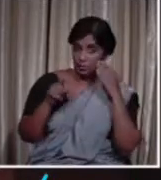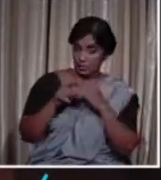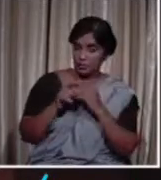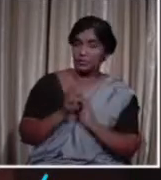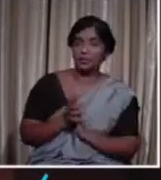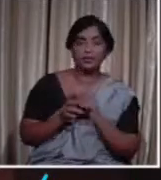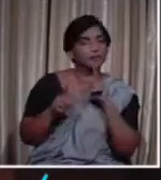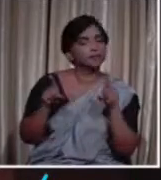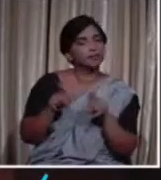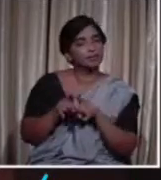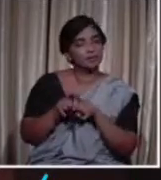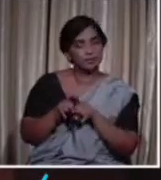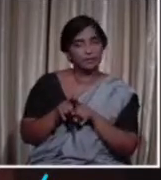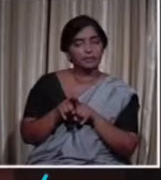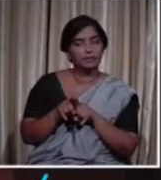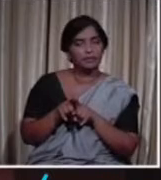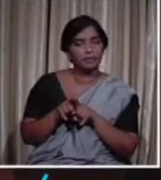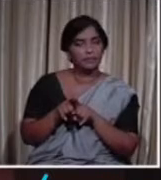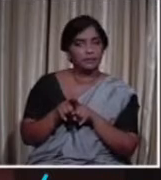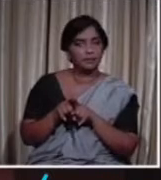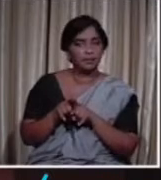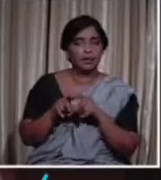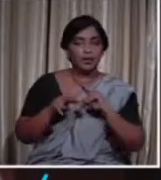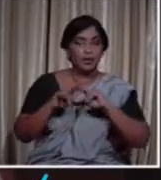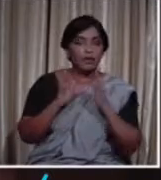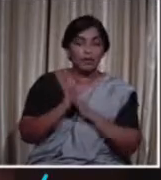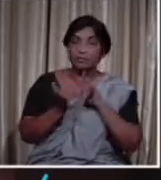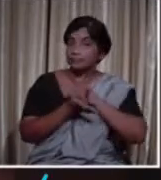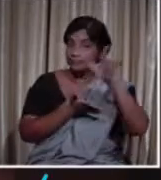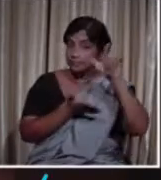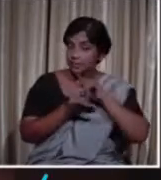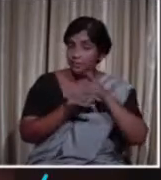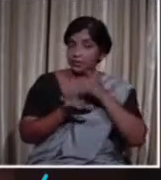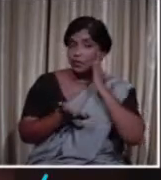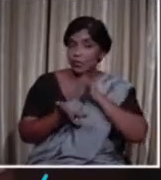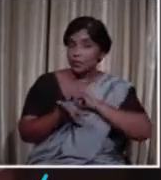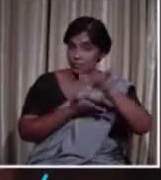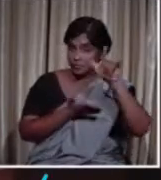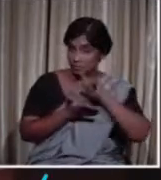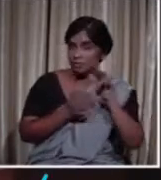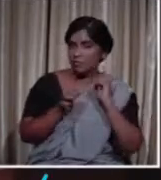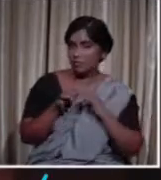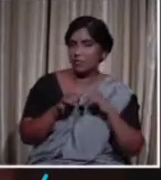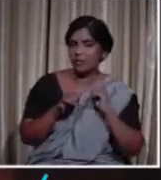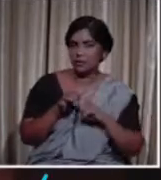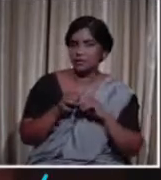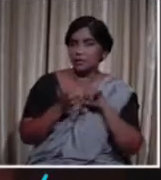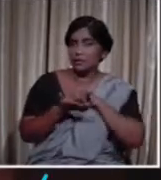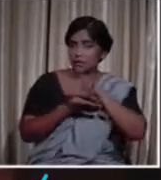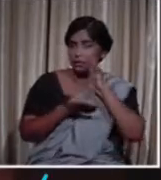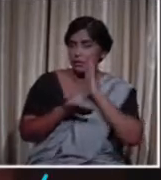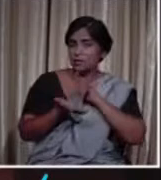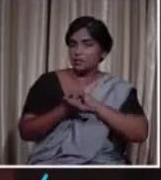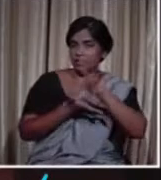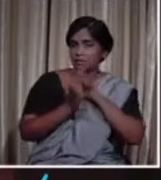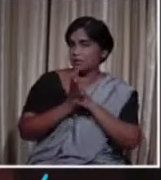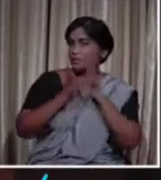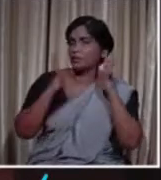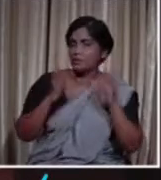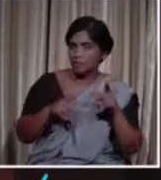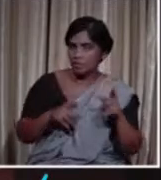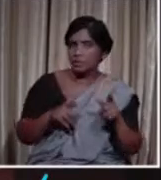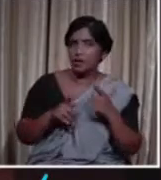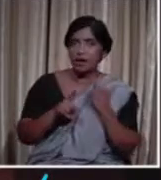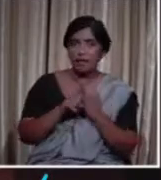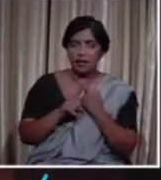ඒ වගේම ෆොරින් ඇයාලයින්ස් වල ප්‍රශ්නයක් තිබෙනවා. ඔබතුමා දන්නවා ඇති දැන් ෆොරින් ඇයාලයින්ස් ගණනාවක්